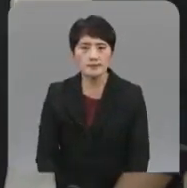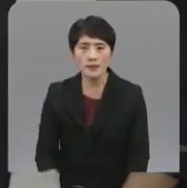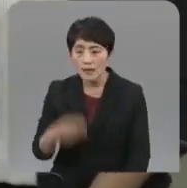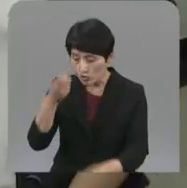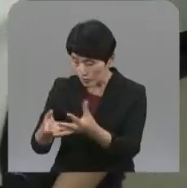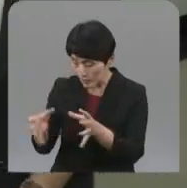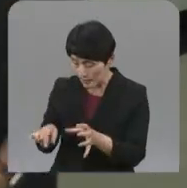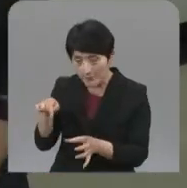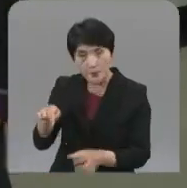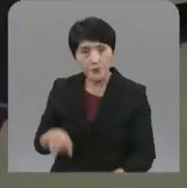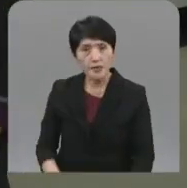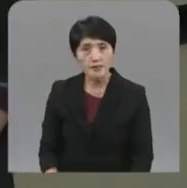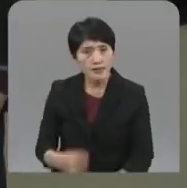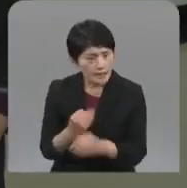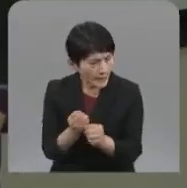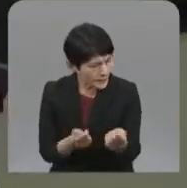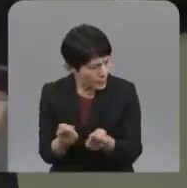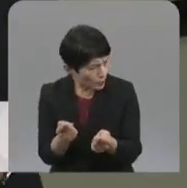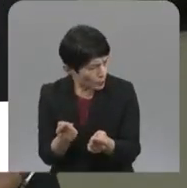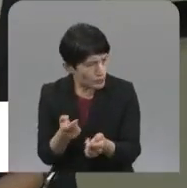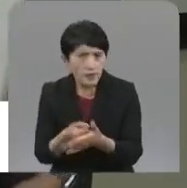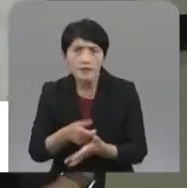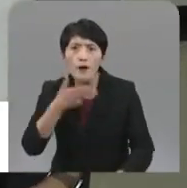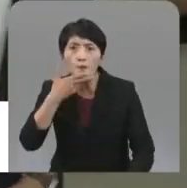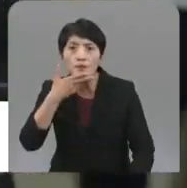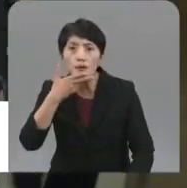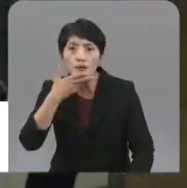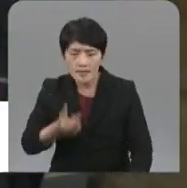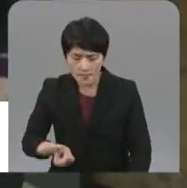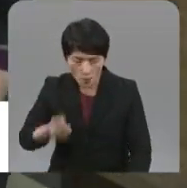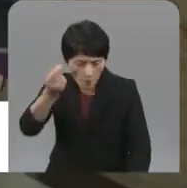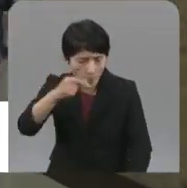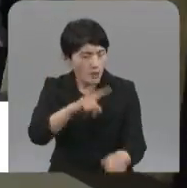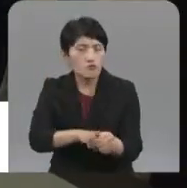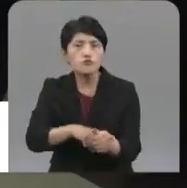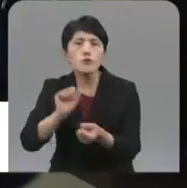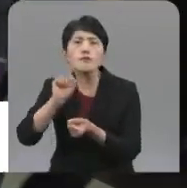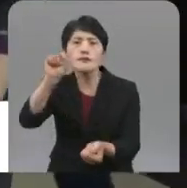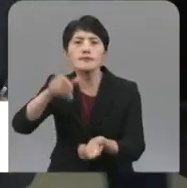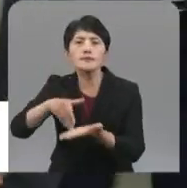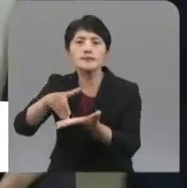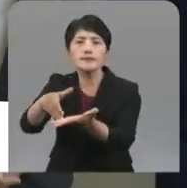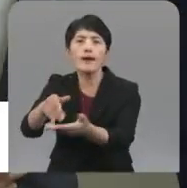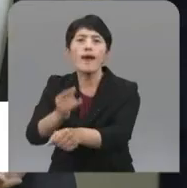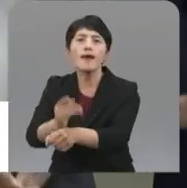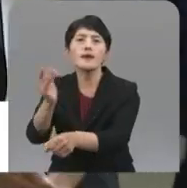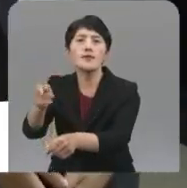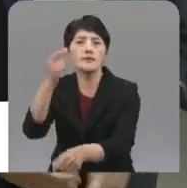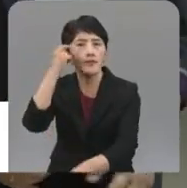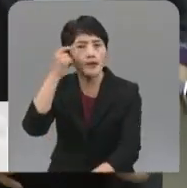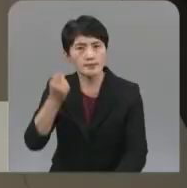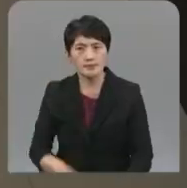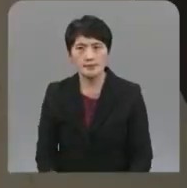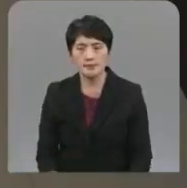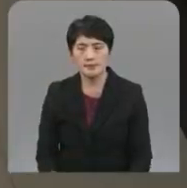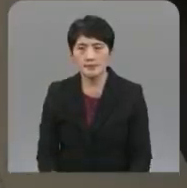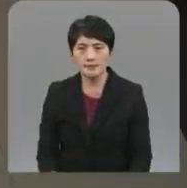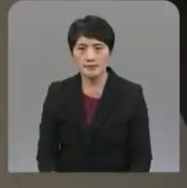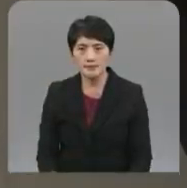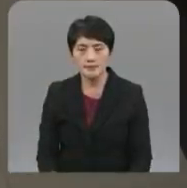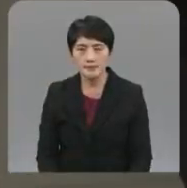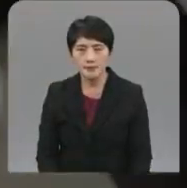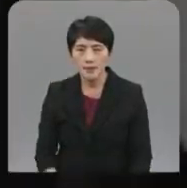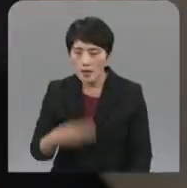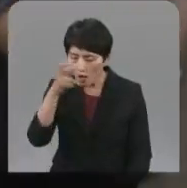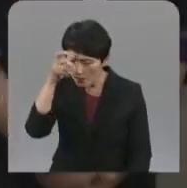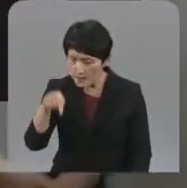3 млн долларов по запросу бывшего директора Департамента по вопросам мира администрации провинции кён едой